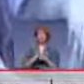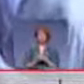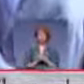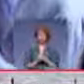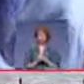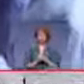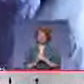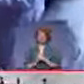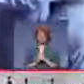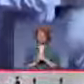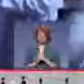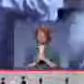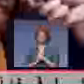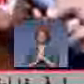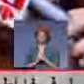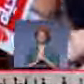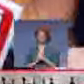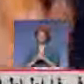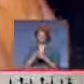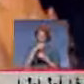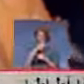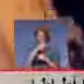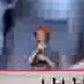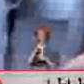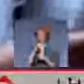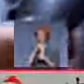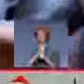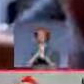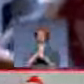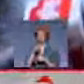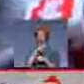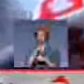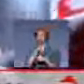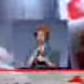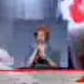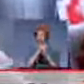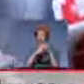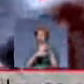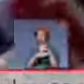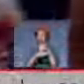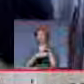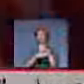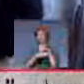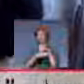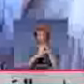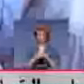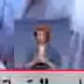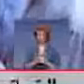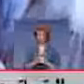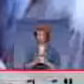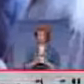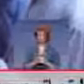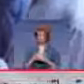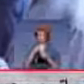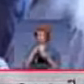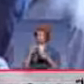البيت؟ تمام. انا والمدام. تمام. احنا ما جبناش شيخ هنا يتقيله او شيء قبل كده. كتير جدا جدا. لا لا، قبل